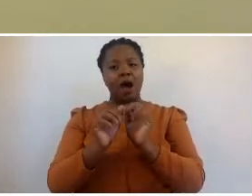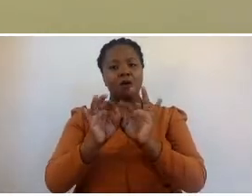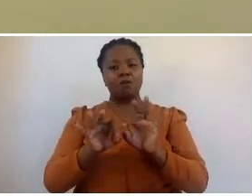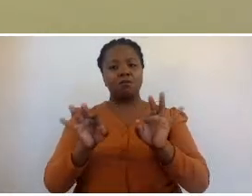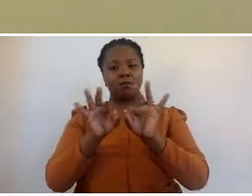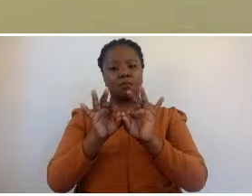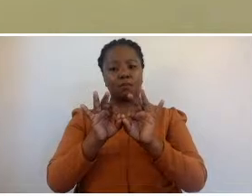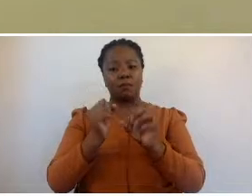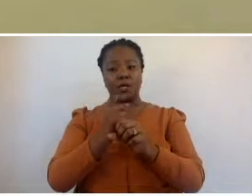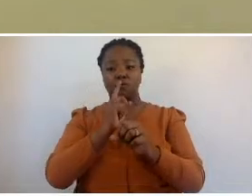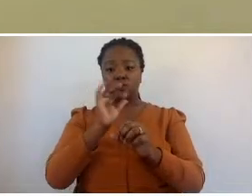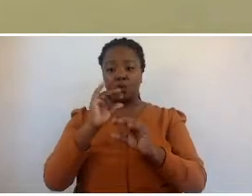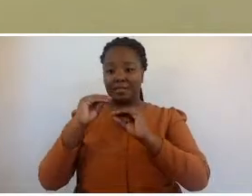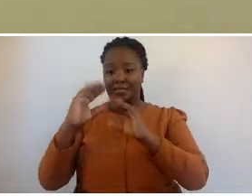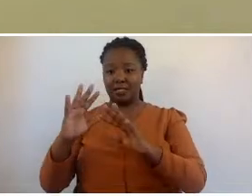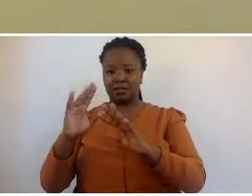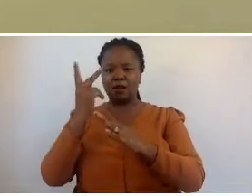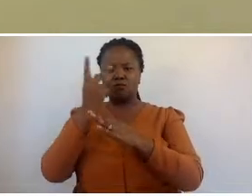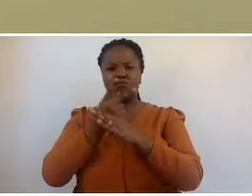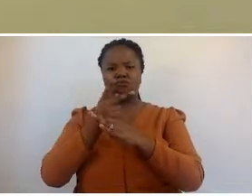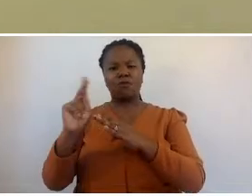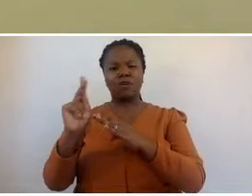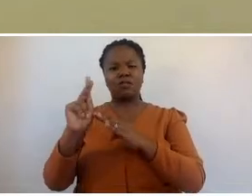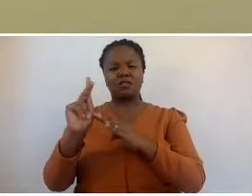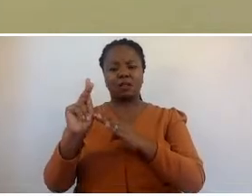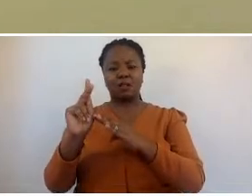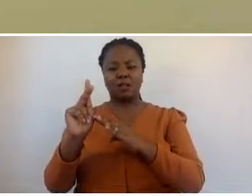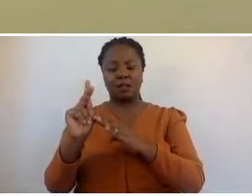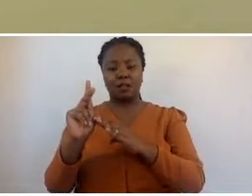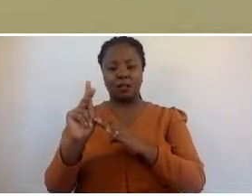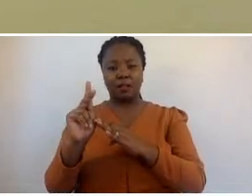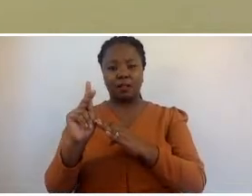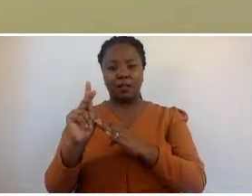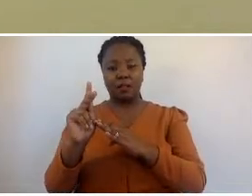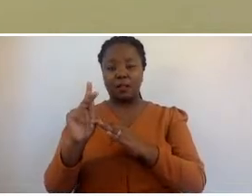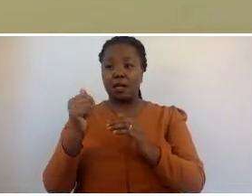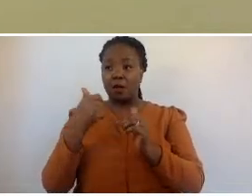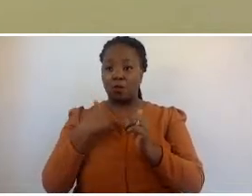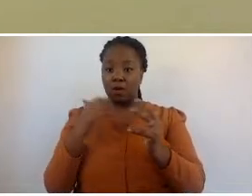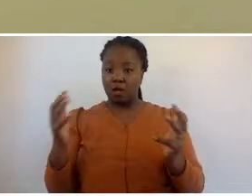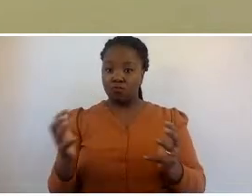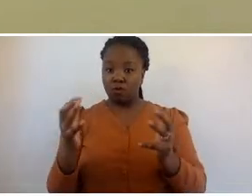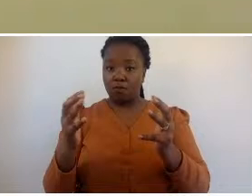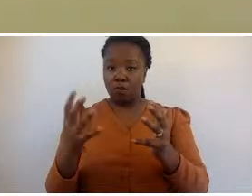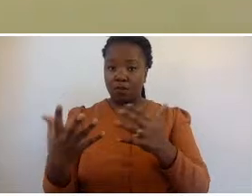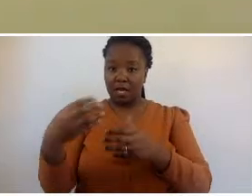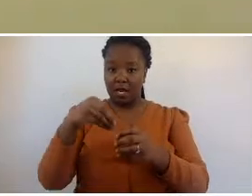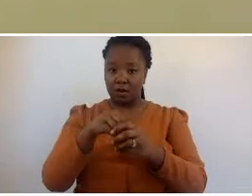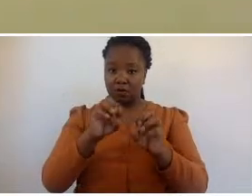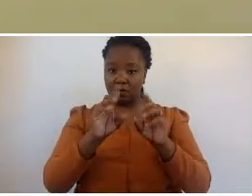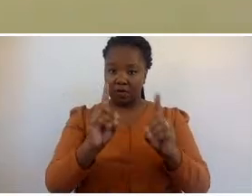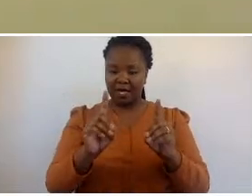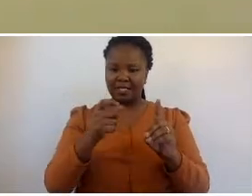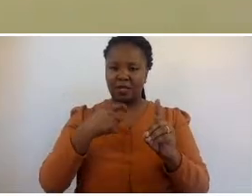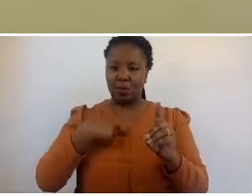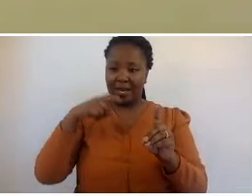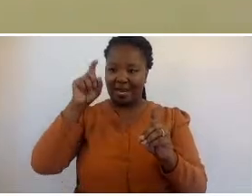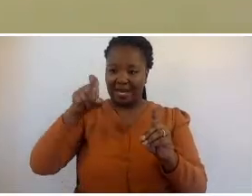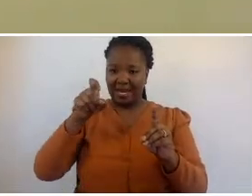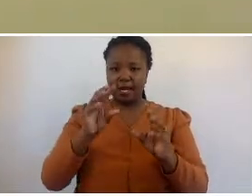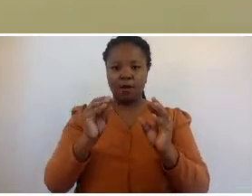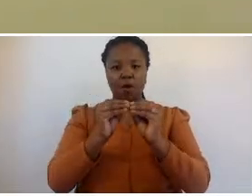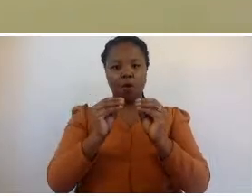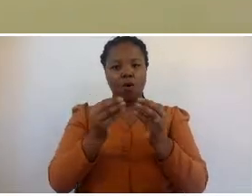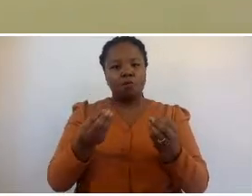faire de l'enseignement une profession attrayante afin de promouvoir l'éducation inclusive, il sera nécessaire d'assurer davantage de